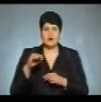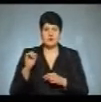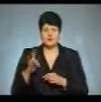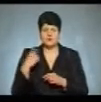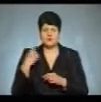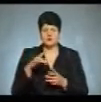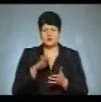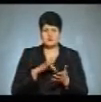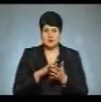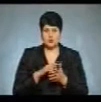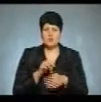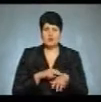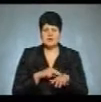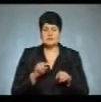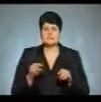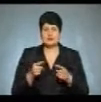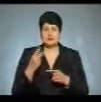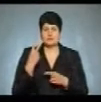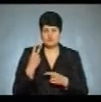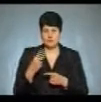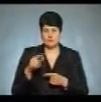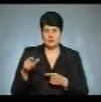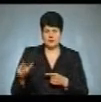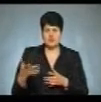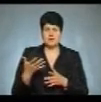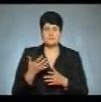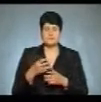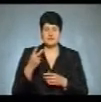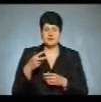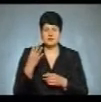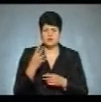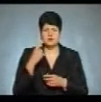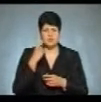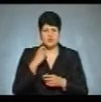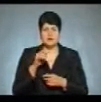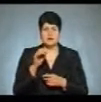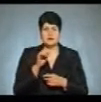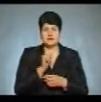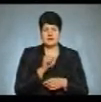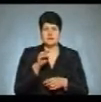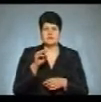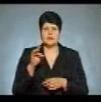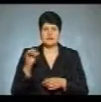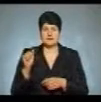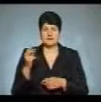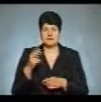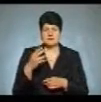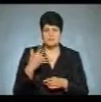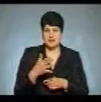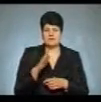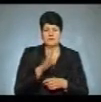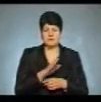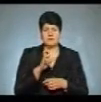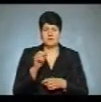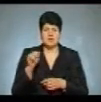центрі. Поліція затримала двох підозрюваних у скоєнні злочину – 24-річного Сергія Терендеха та 25-річного Володимира